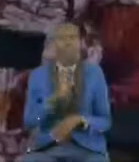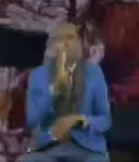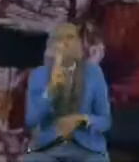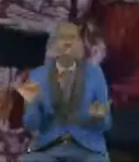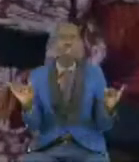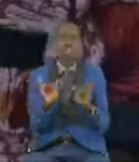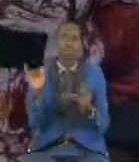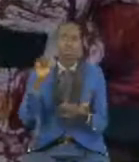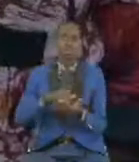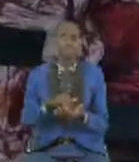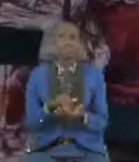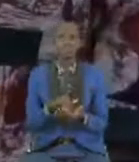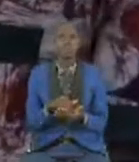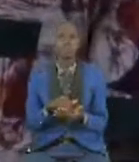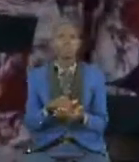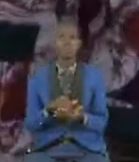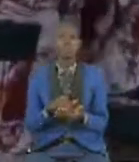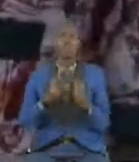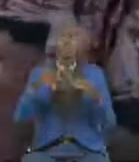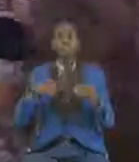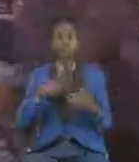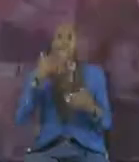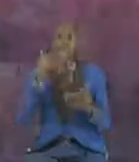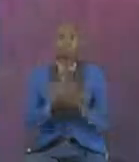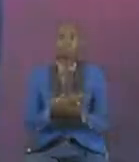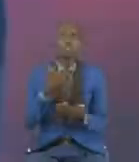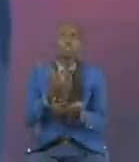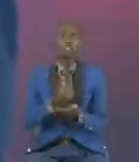mêmes. Un grand Amen.